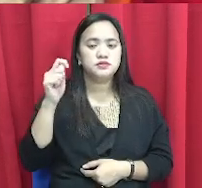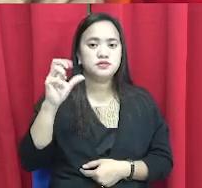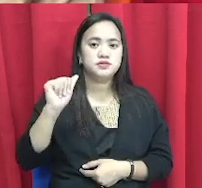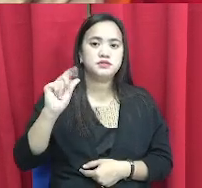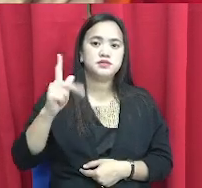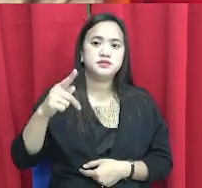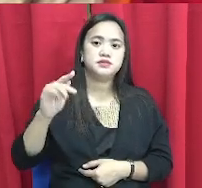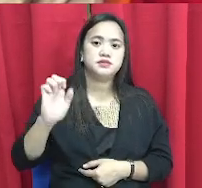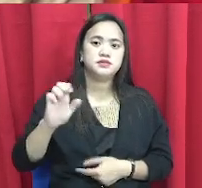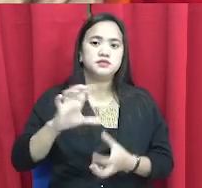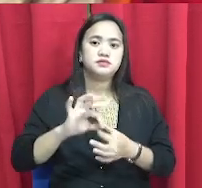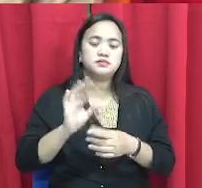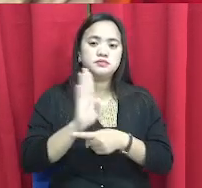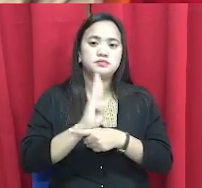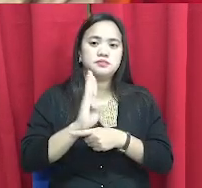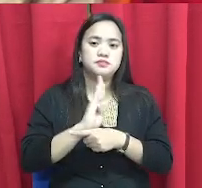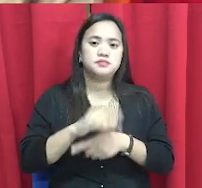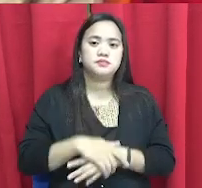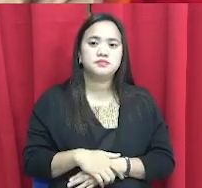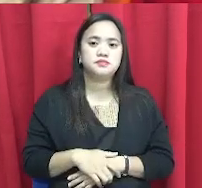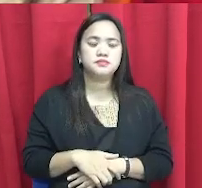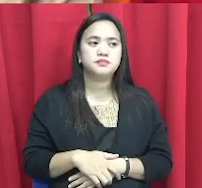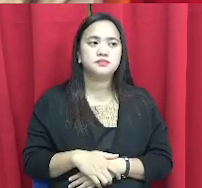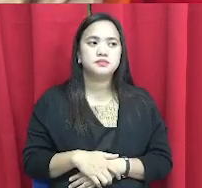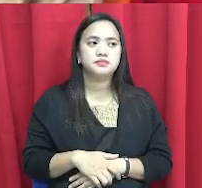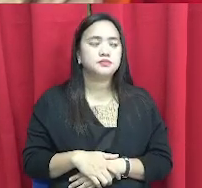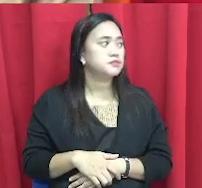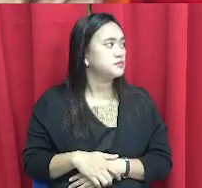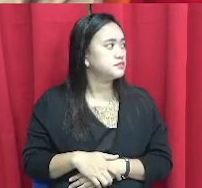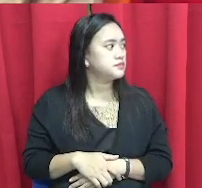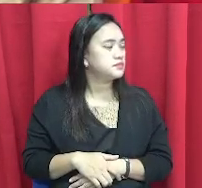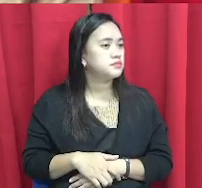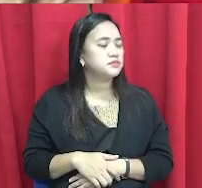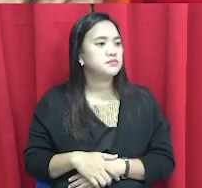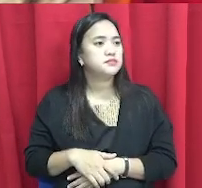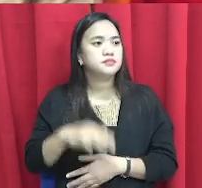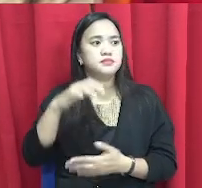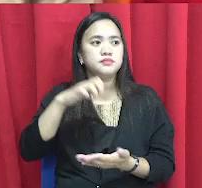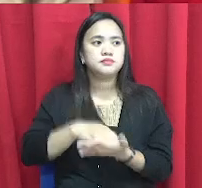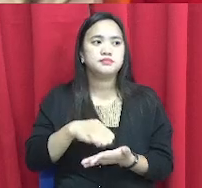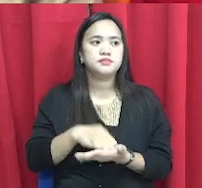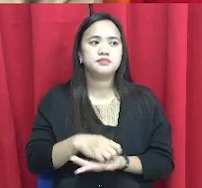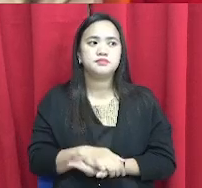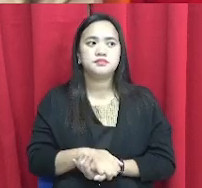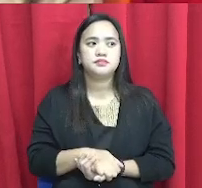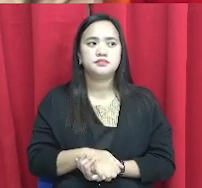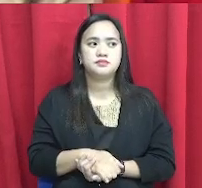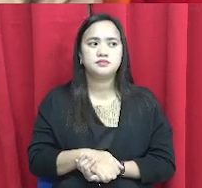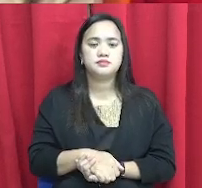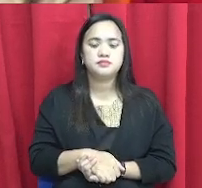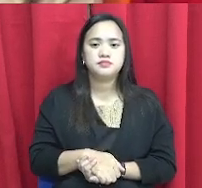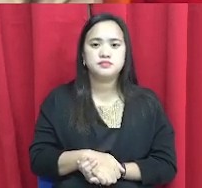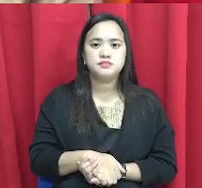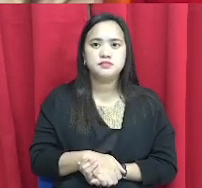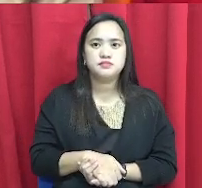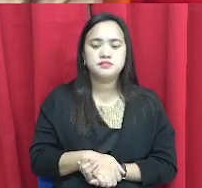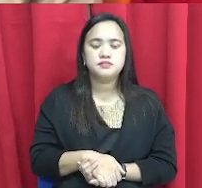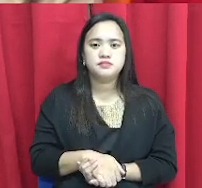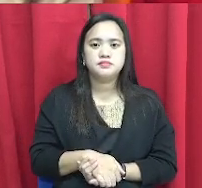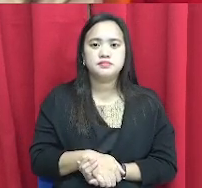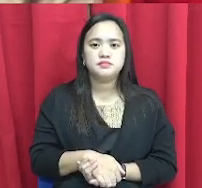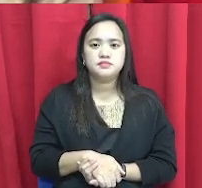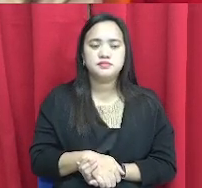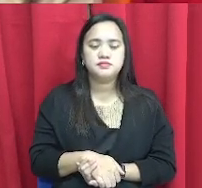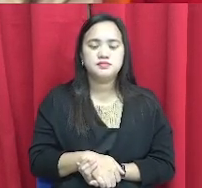balikatan Basta ' ba e enrollment namin mag-enroll ka Pagkatapos kung ayaw kang tanggapin ako ang bahalang dumiskarte B